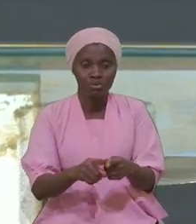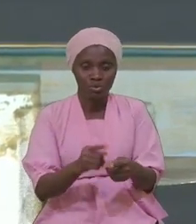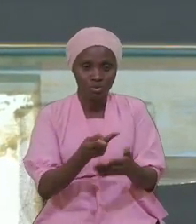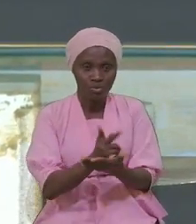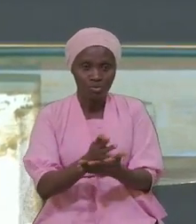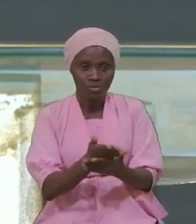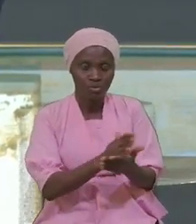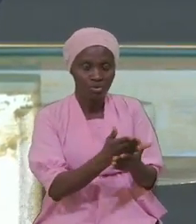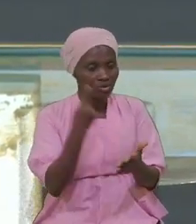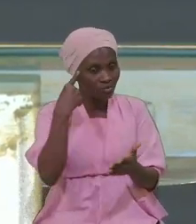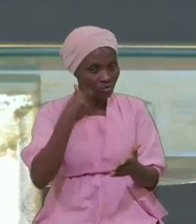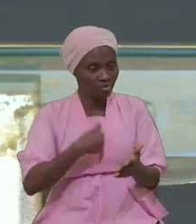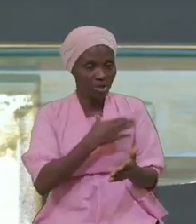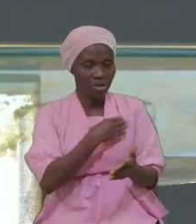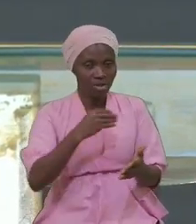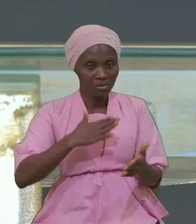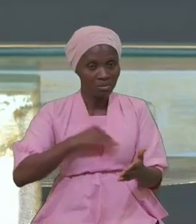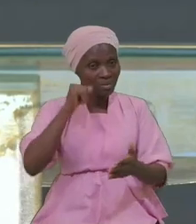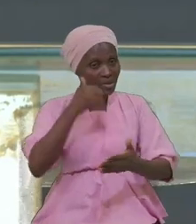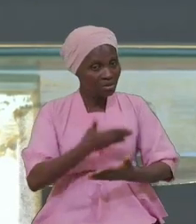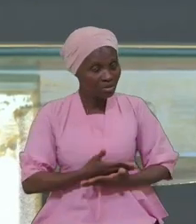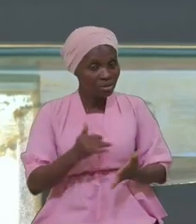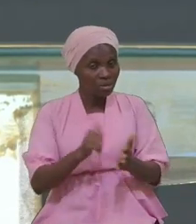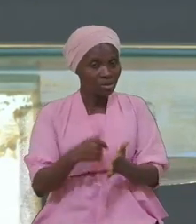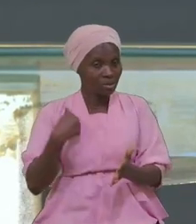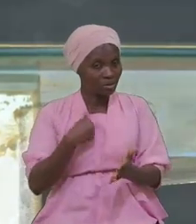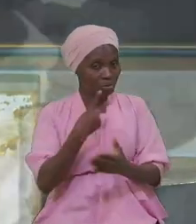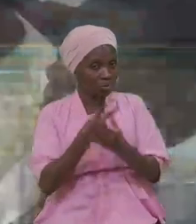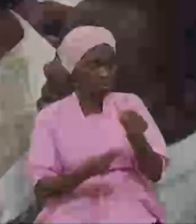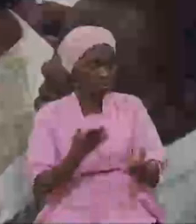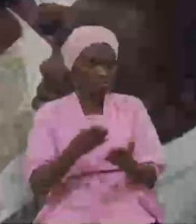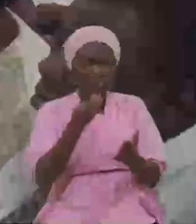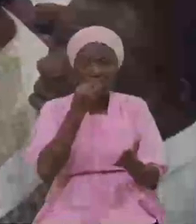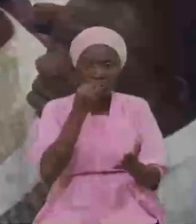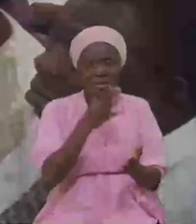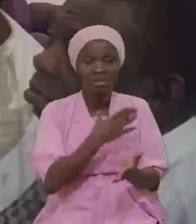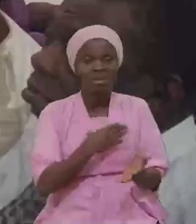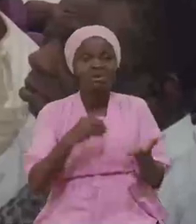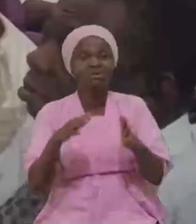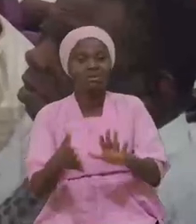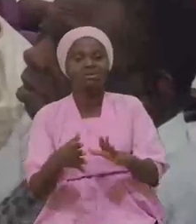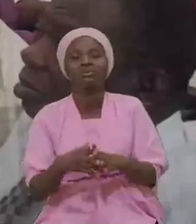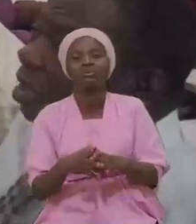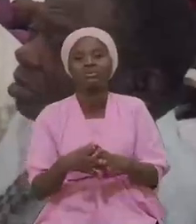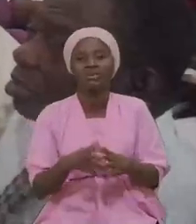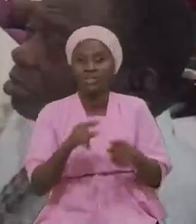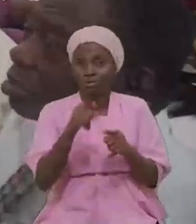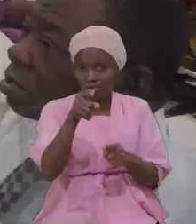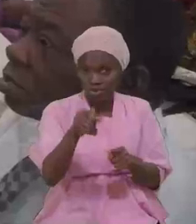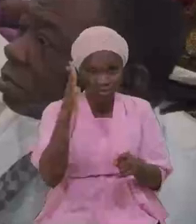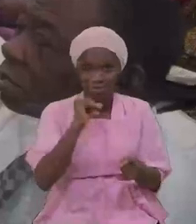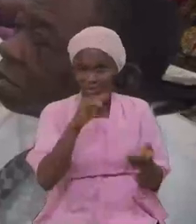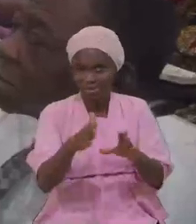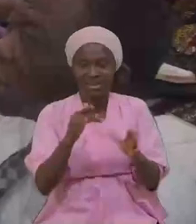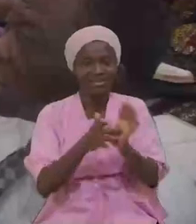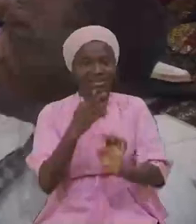cela pour moi et pour mon fils. Nous mangerons après que nous mourrons. Mais vous n'allez pas mourir. Je dis,